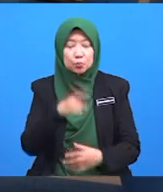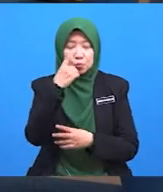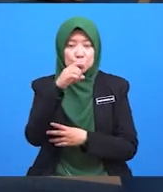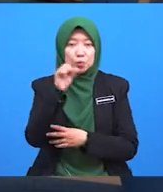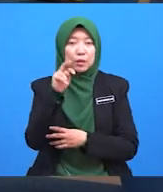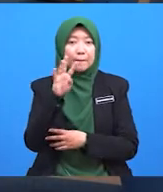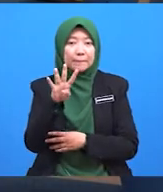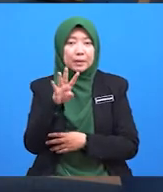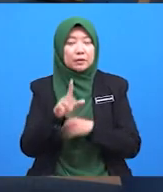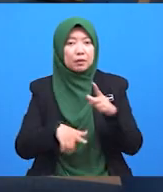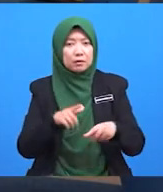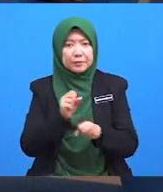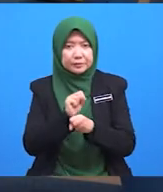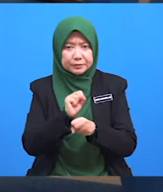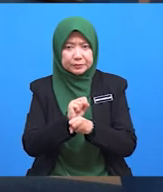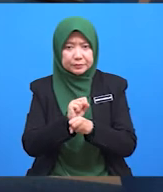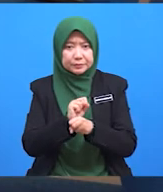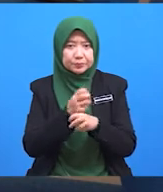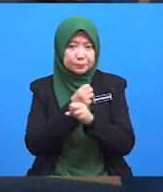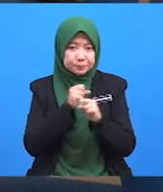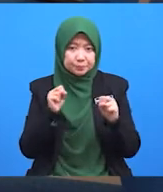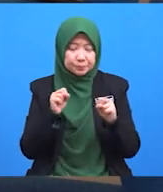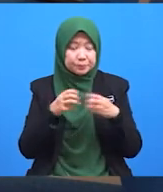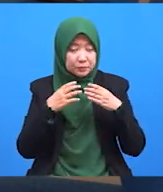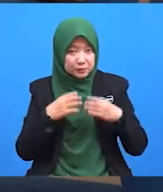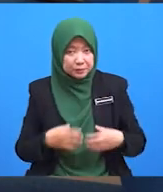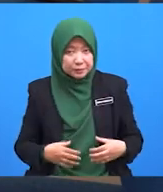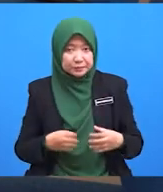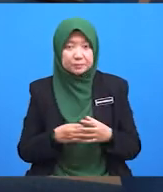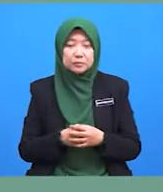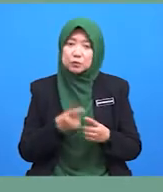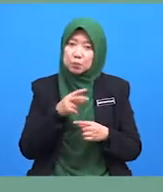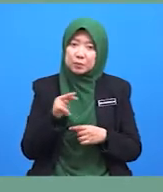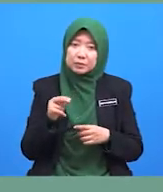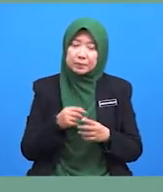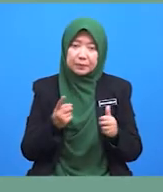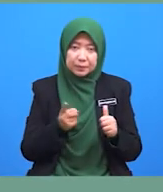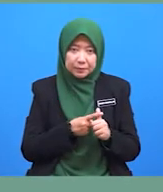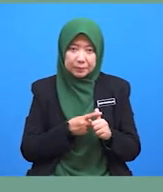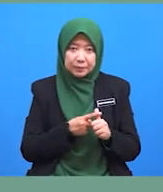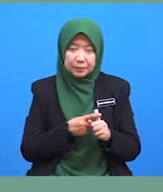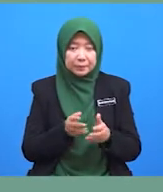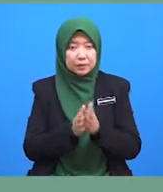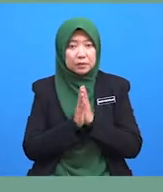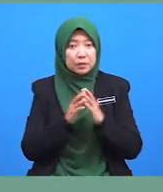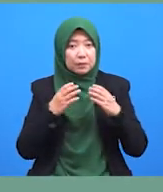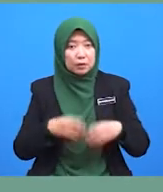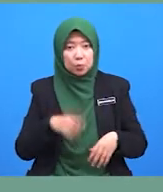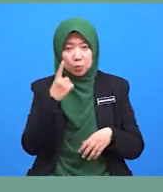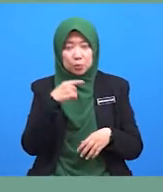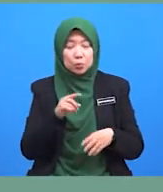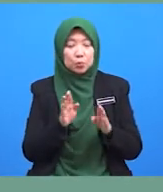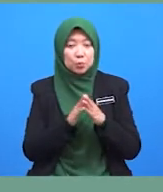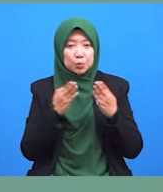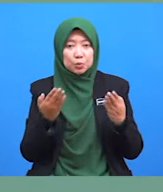Bagi soalan yang keempat, langkah kerja bagi persediaan pelanggan. Jawapannya, yang pertama, minta pelanggan